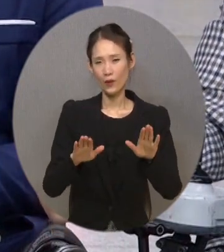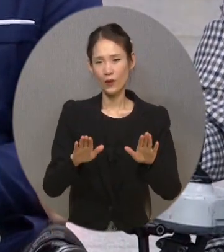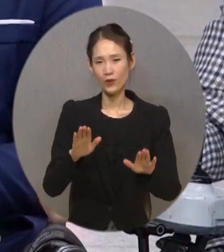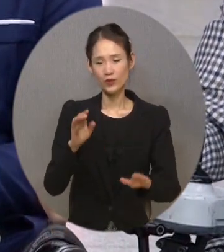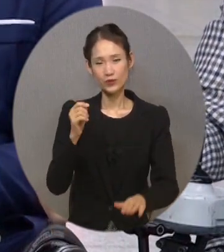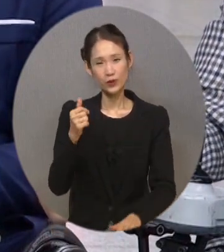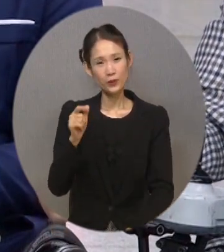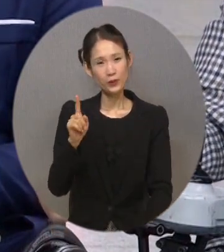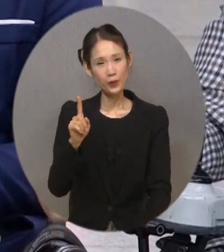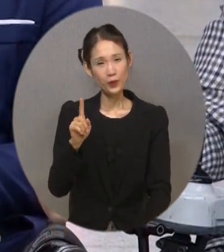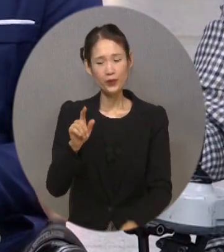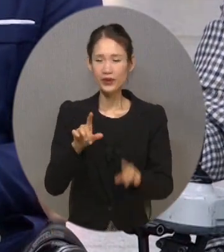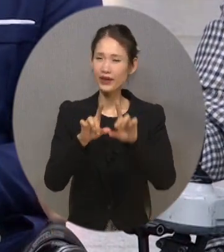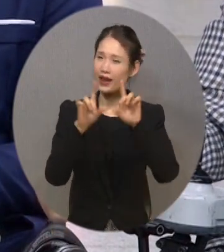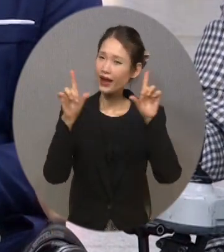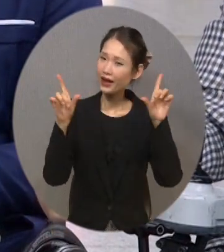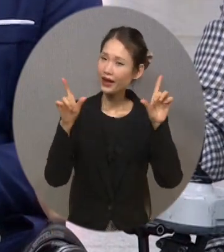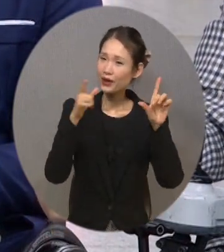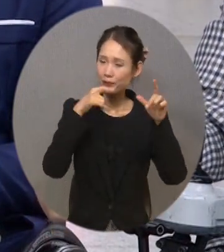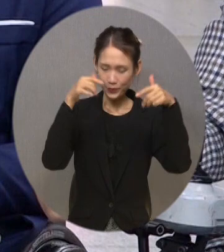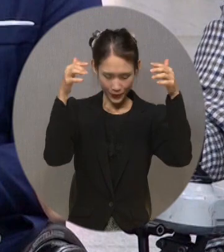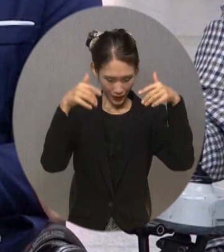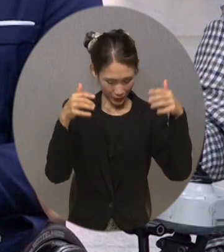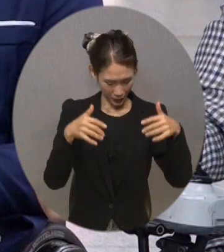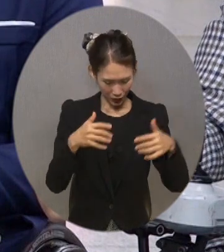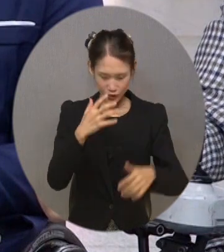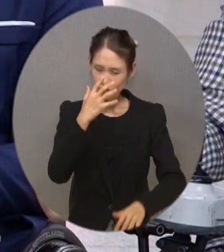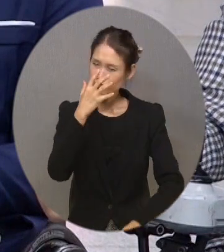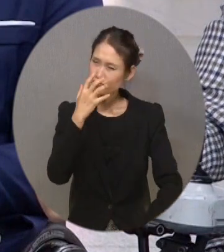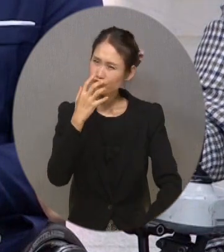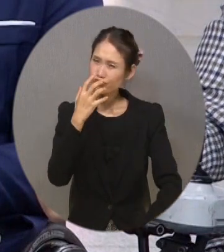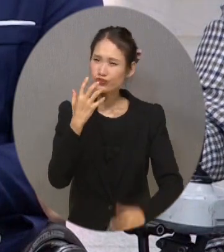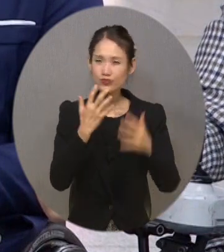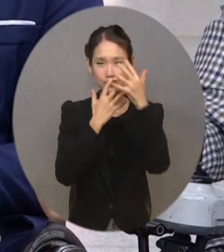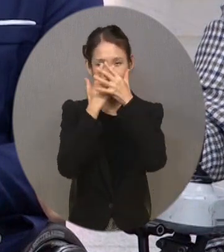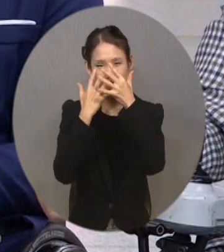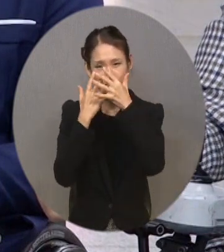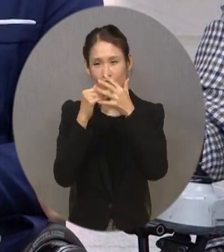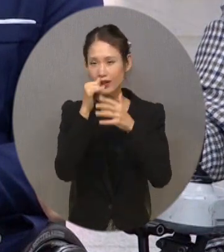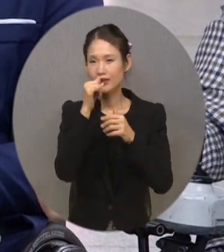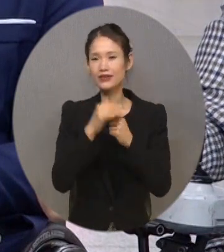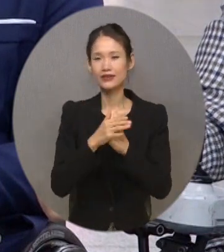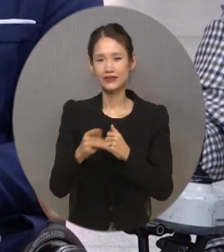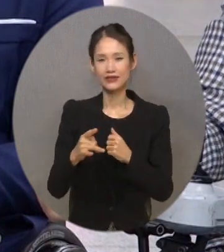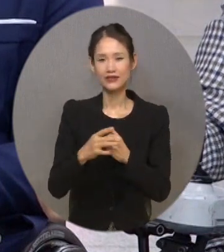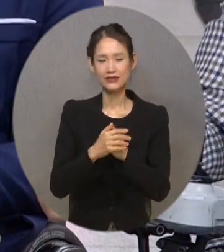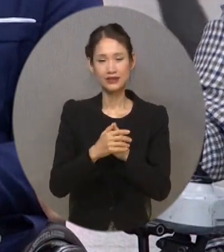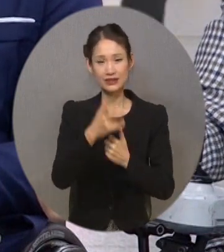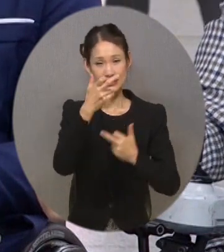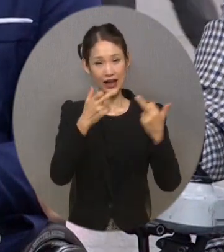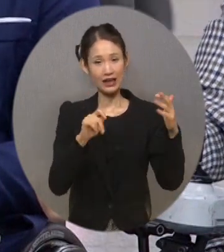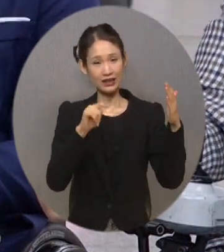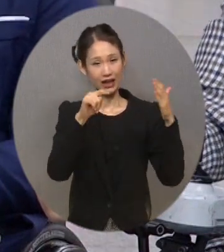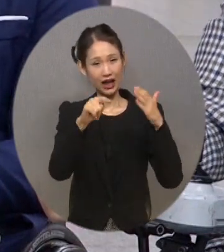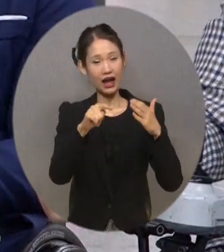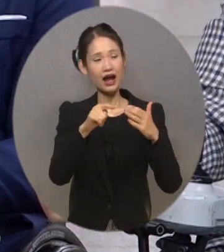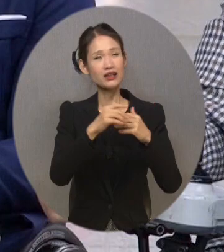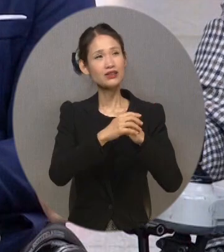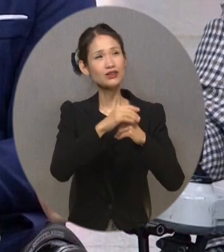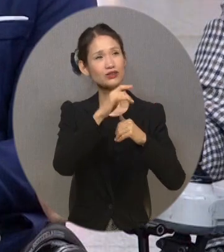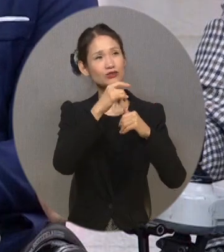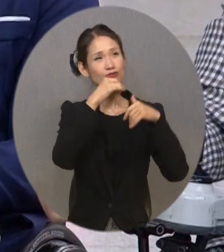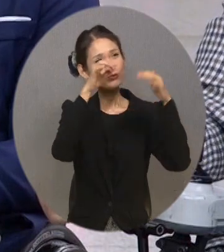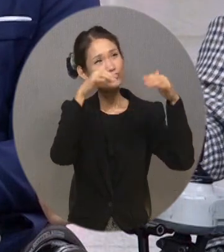좀 날이 비도 오고 우중충하잖아요. 뭐 이럴 때는 산에 가서 운물을 보고 싶은 이런 생각도 좀